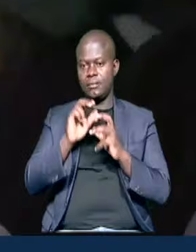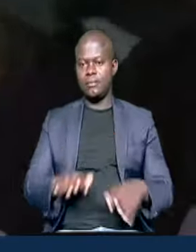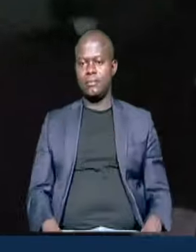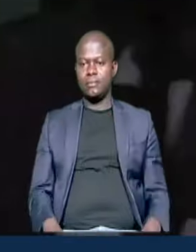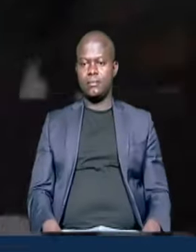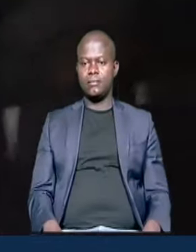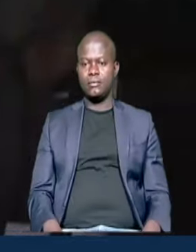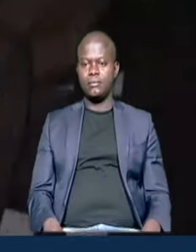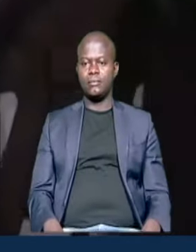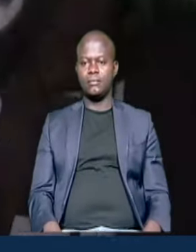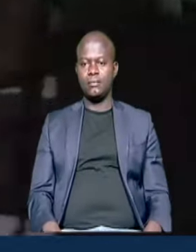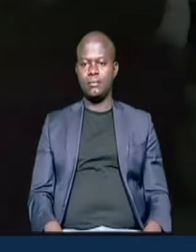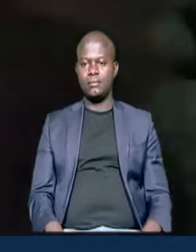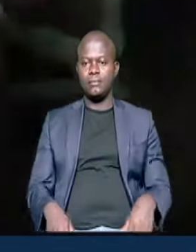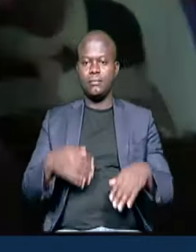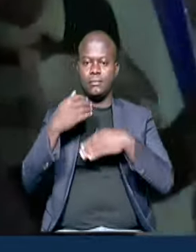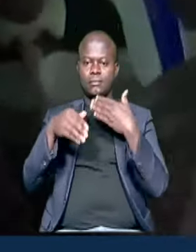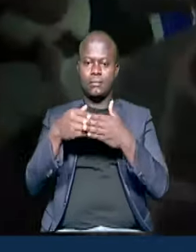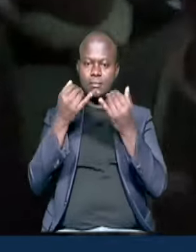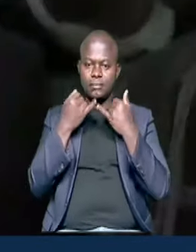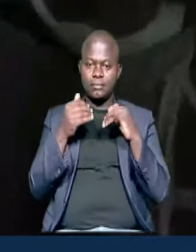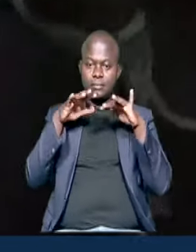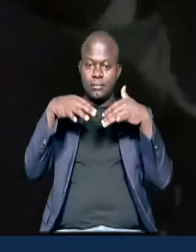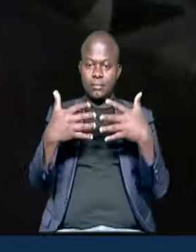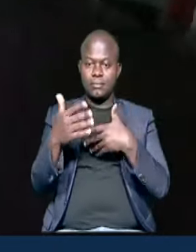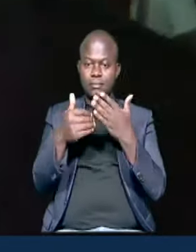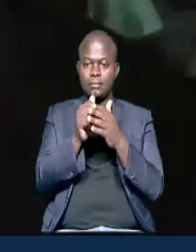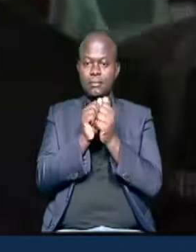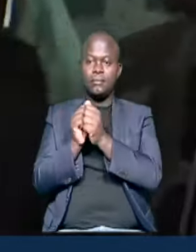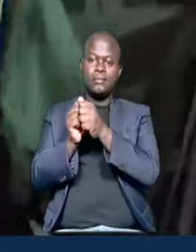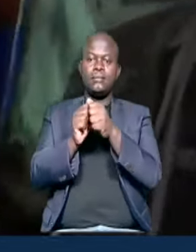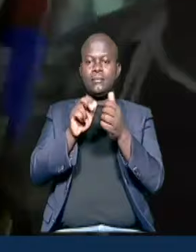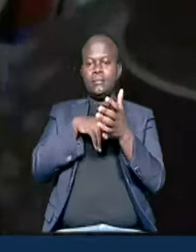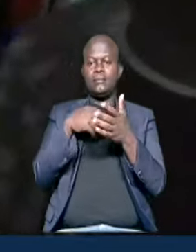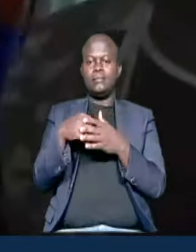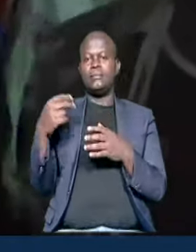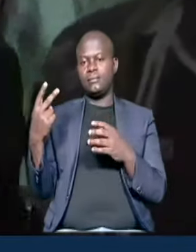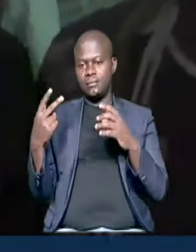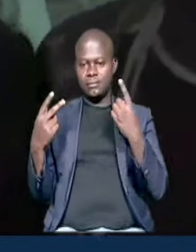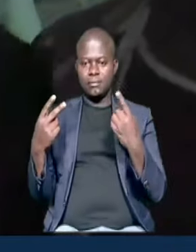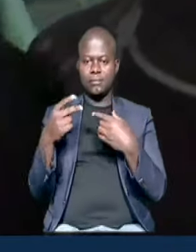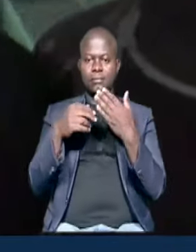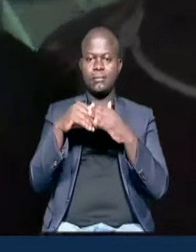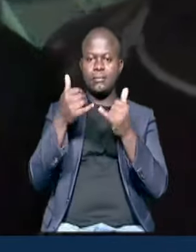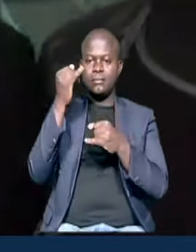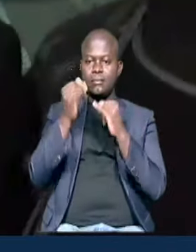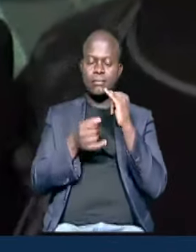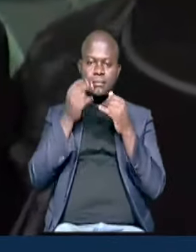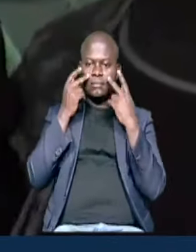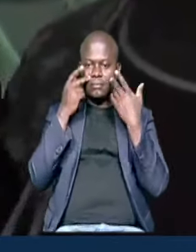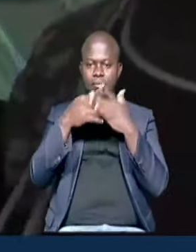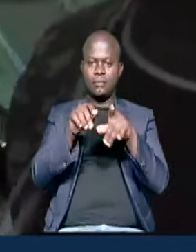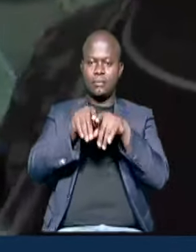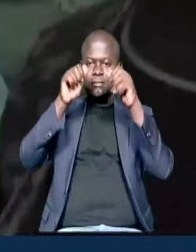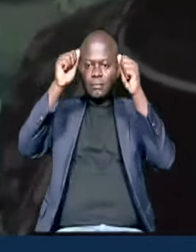urakoze cyane bucura egera hano hino nawe umbwire n'umukino mutsinzwe ibitego biri kuri kimwe gitego kije mu minota ya nyuma murakivuga iki nk'abafana ba